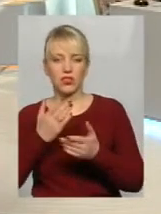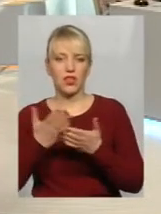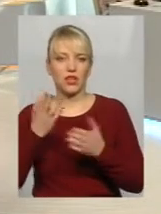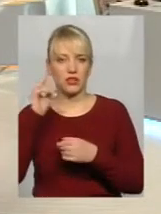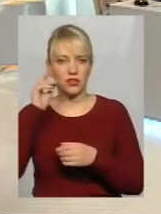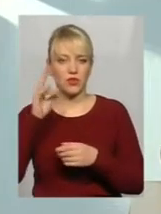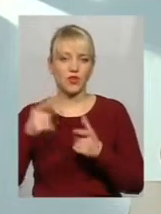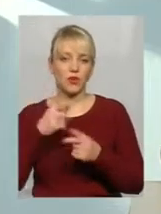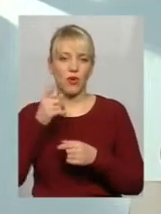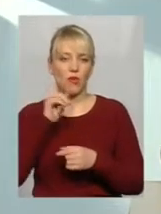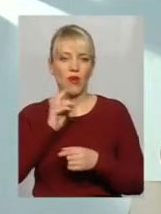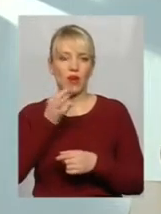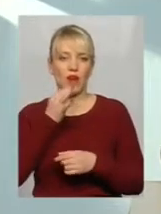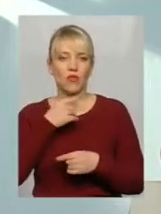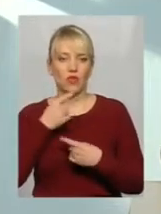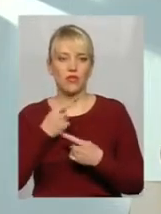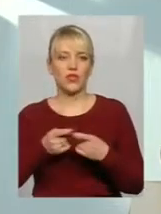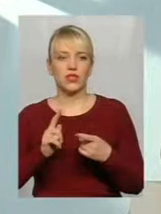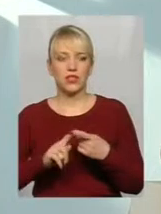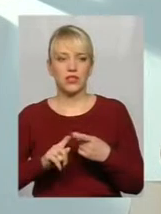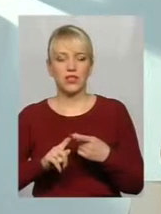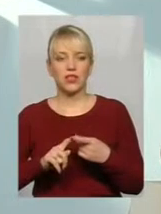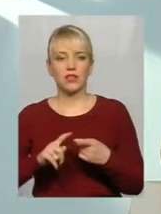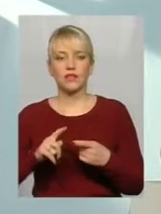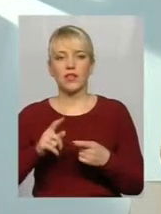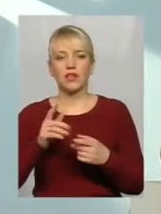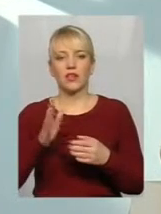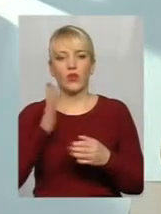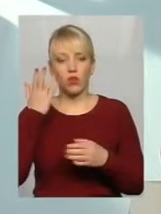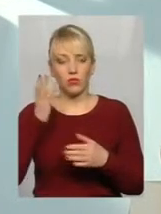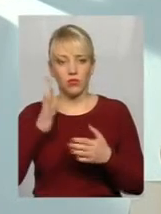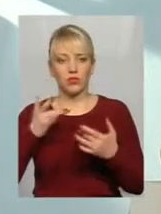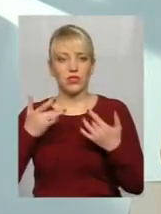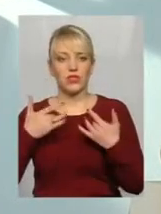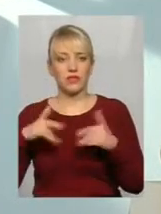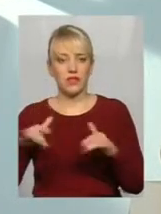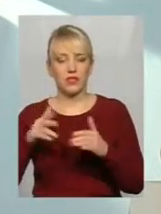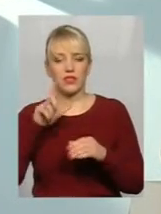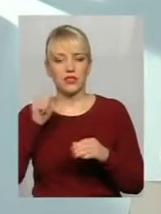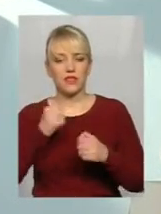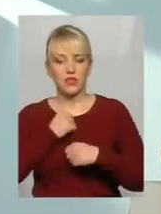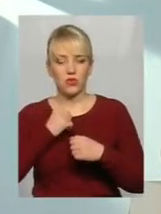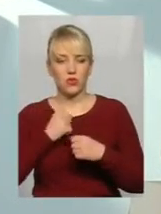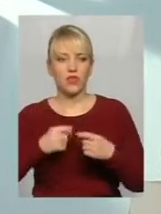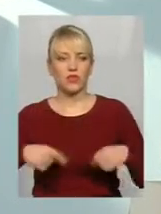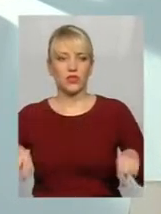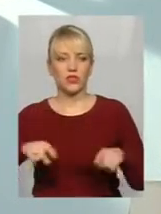це рано говорити, тому що це відповідно вони звільняються з військових частин, і коли вони прибувають, вже стають на облік в